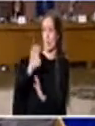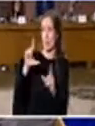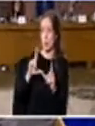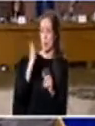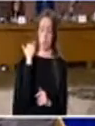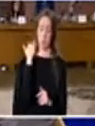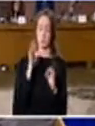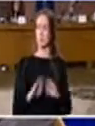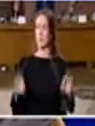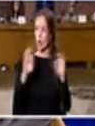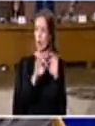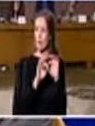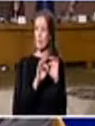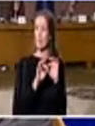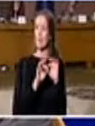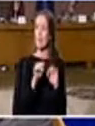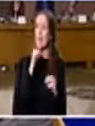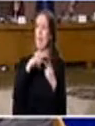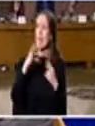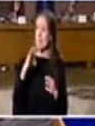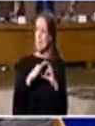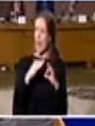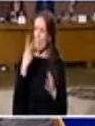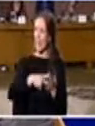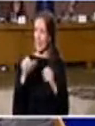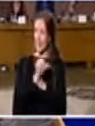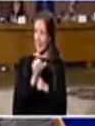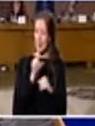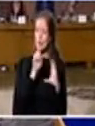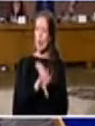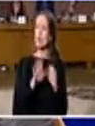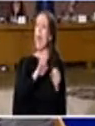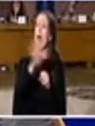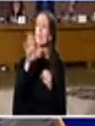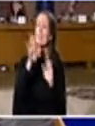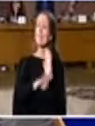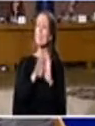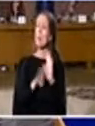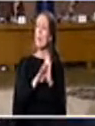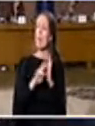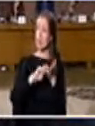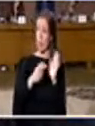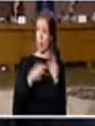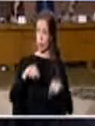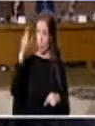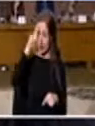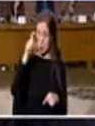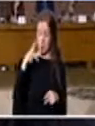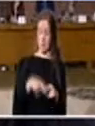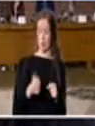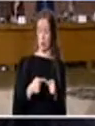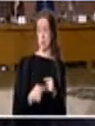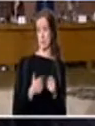kroz projekat IPA 2011. sprovođenje antidiskriminacione politike u Srbiji, koji se završava